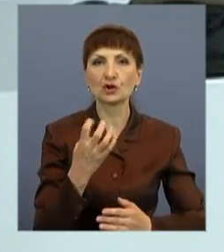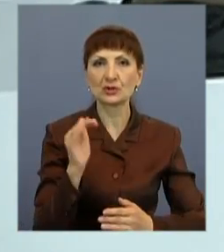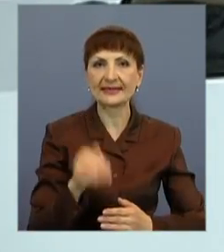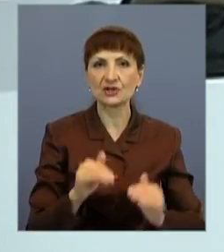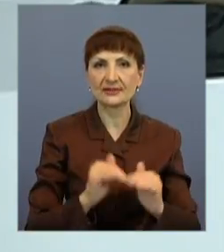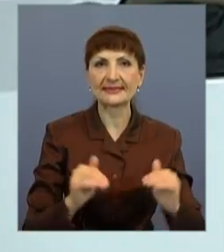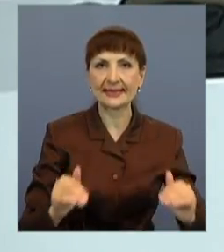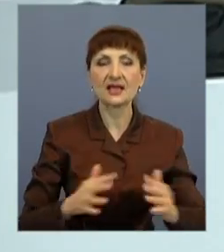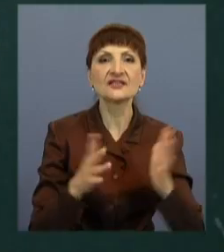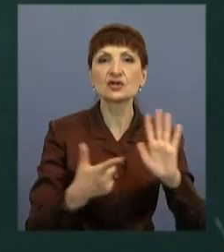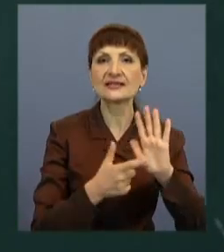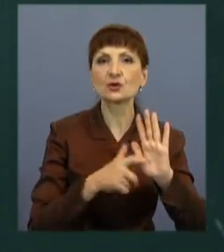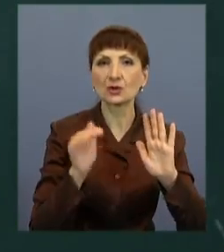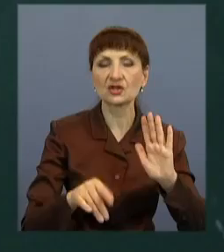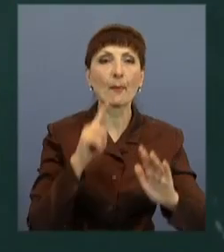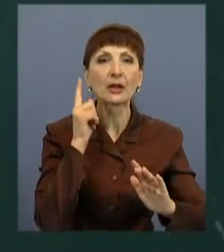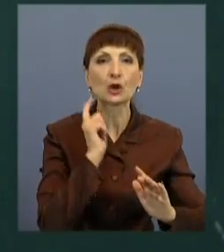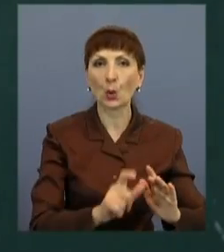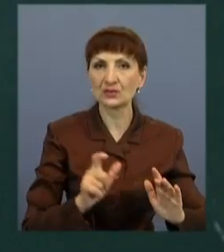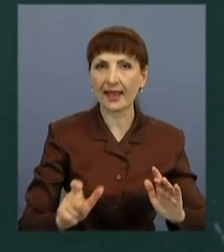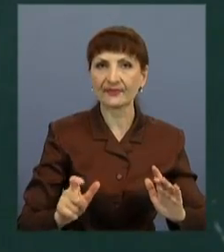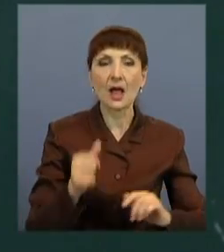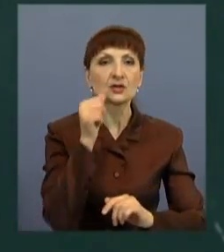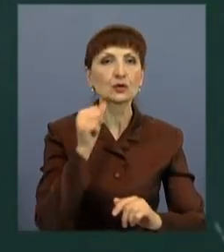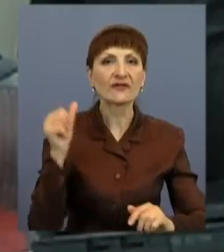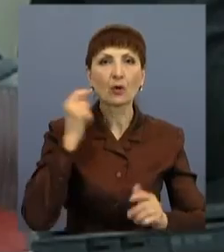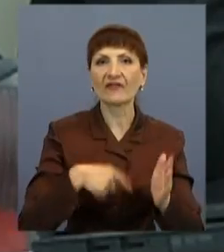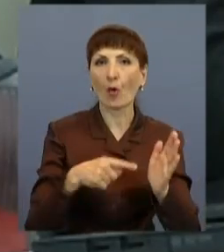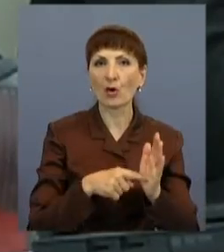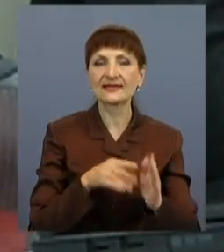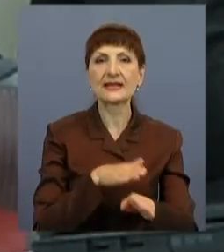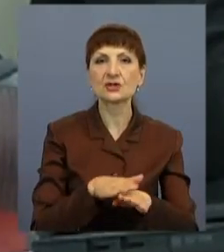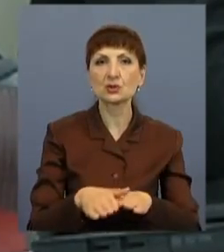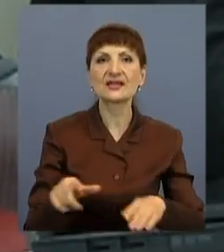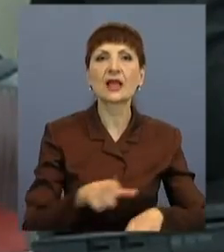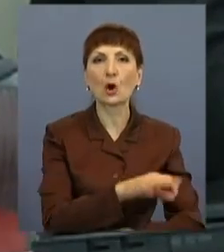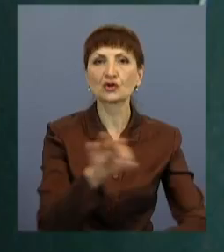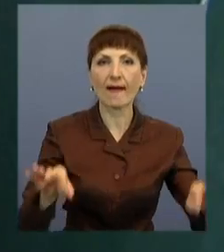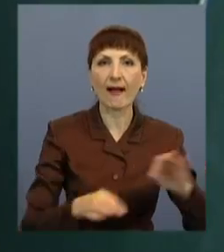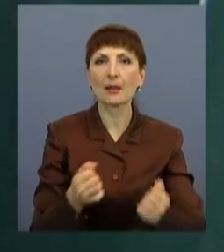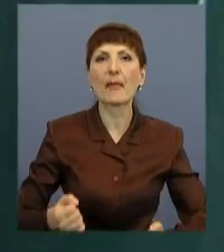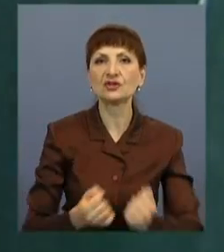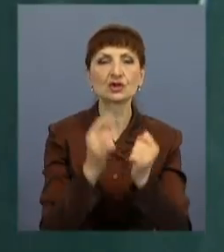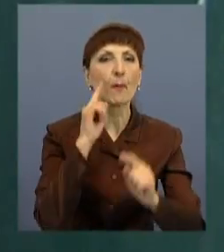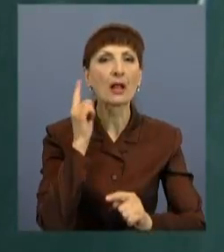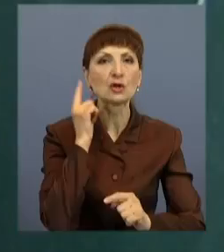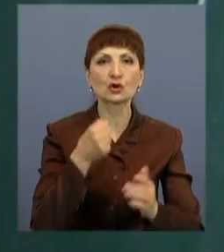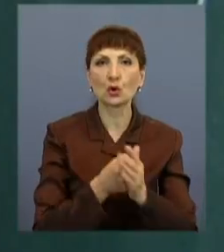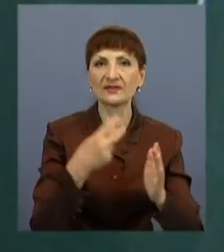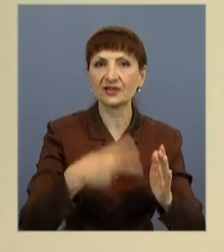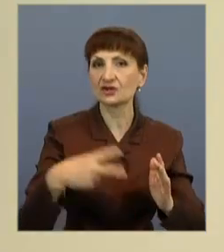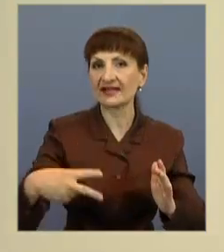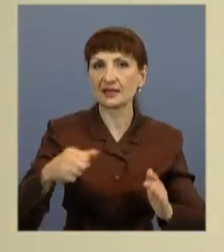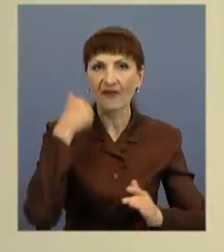тысяч детей и свыше 700 тысяч молодых людей. С прошлого года в мегаполисе реализуется дорожная карта поддержки молодежи до